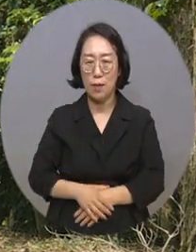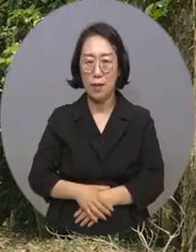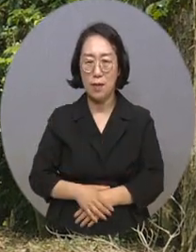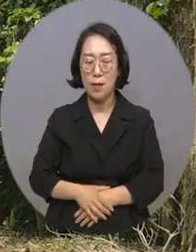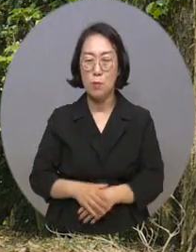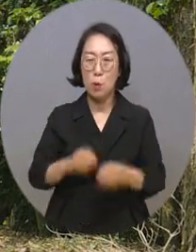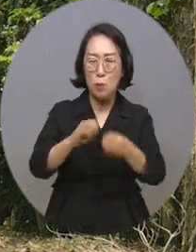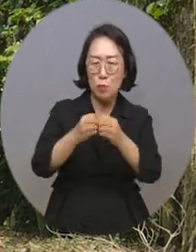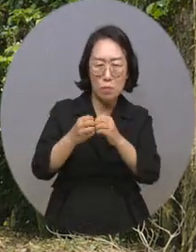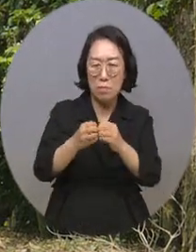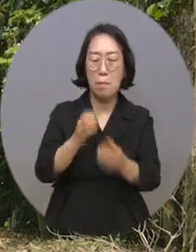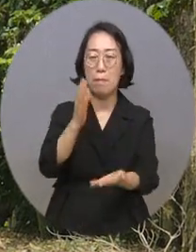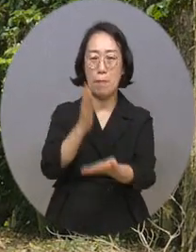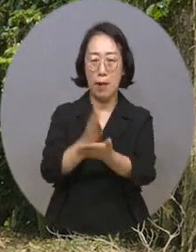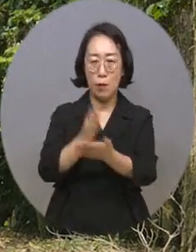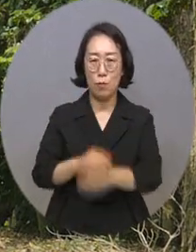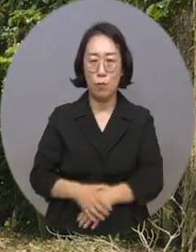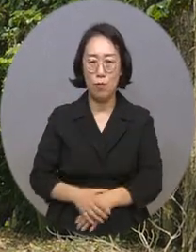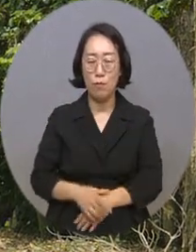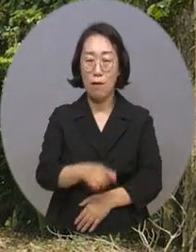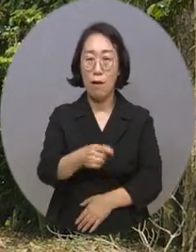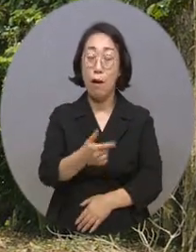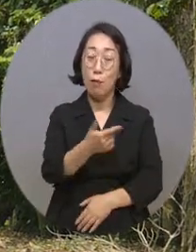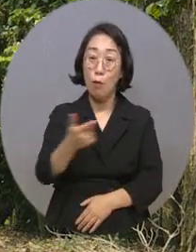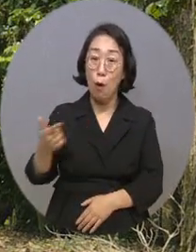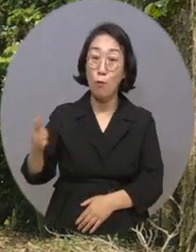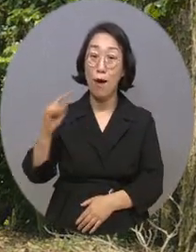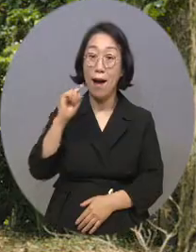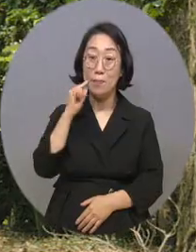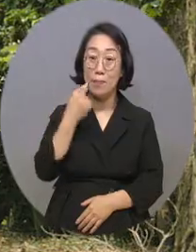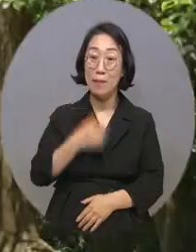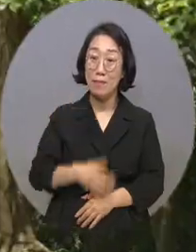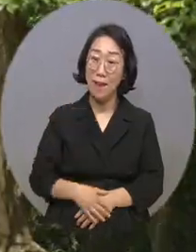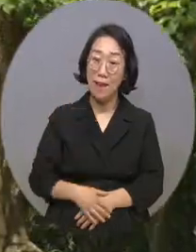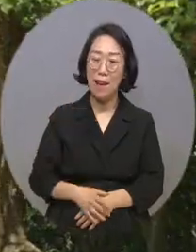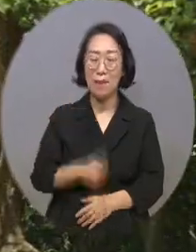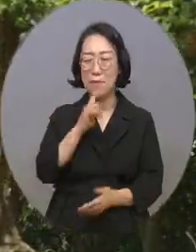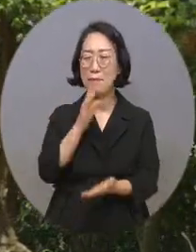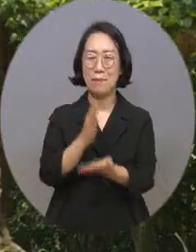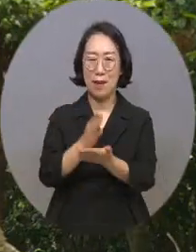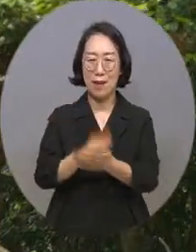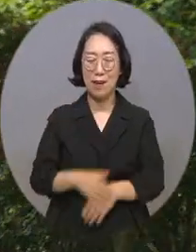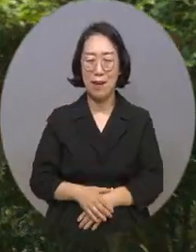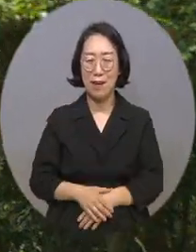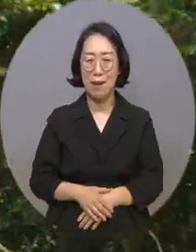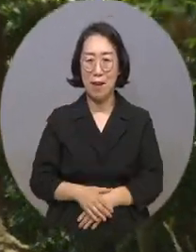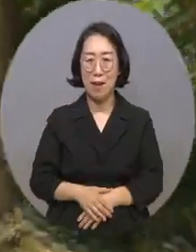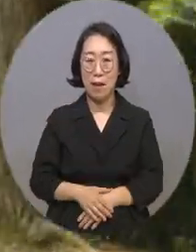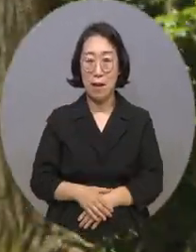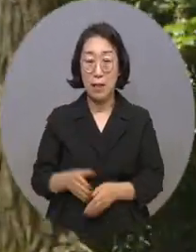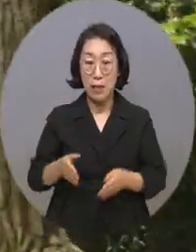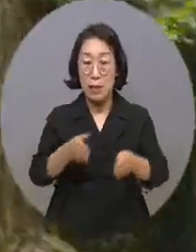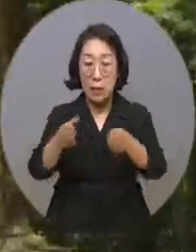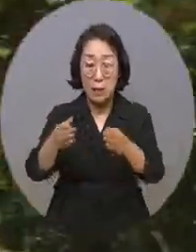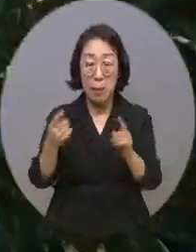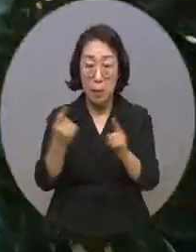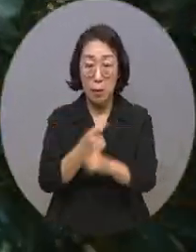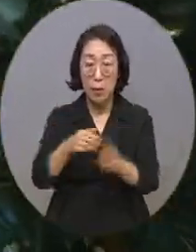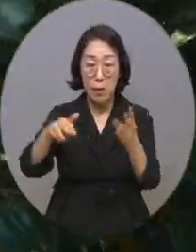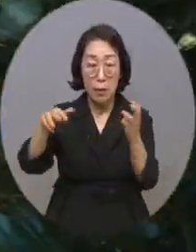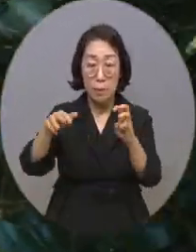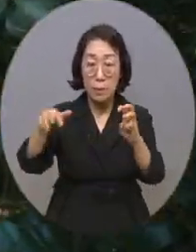인위의 정점이죠, 저는. 아 여기 너무 정말 아름답다 이런 거 절대 하면 안 돼요. 길이 바뀌었나? 예.